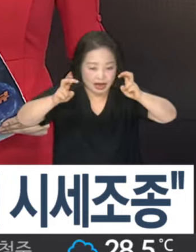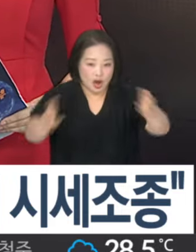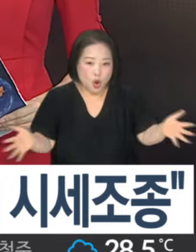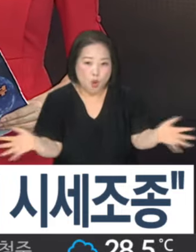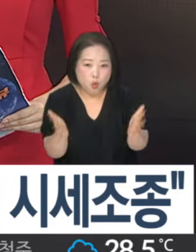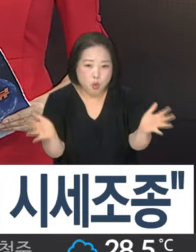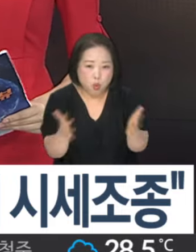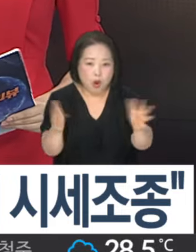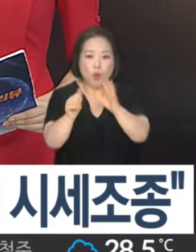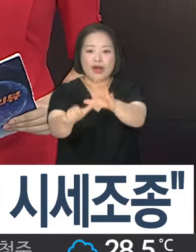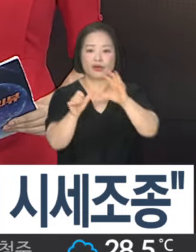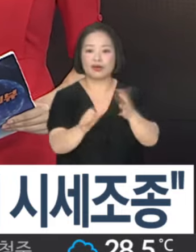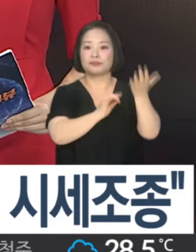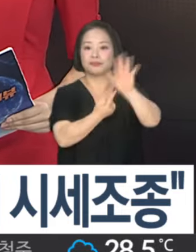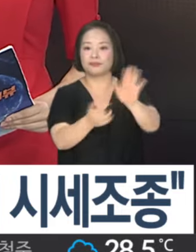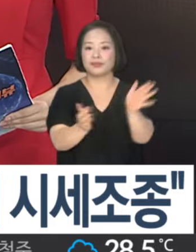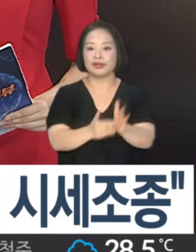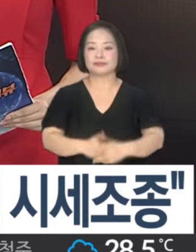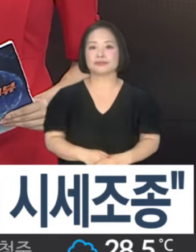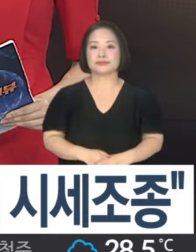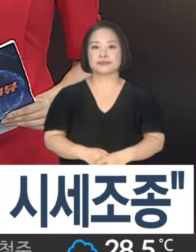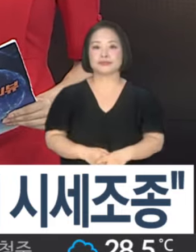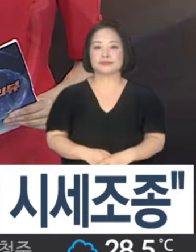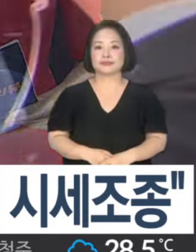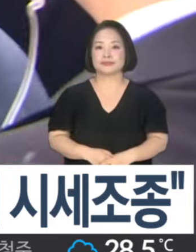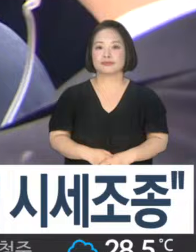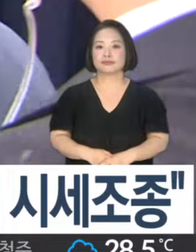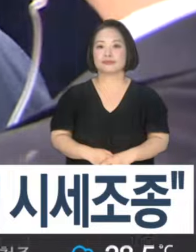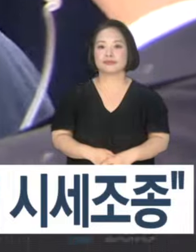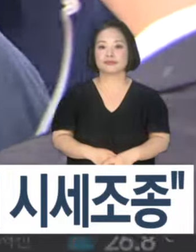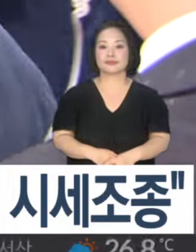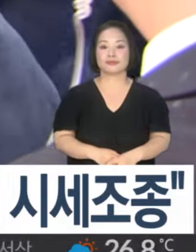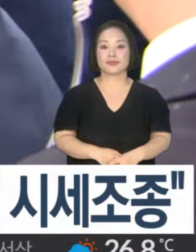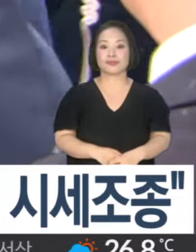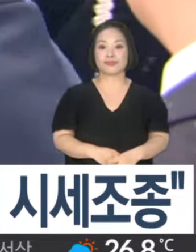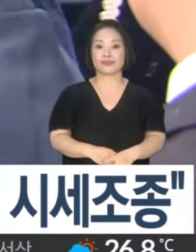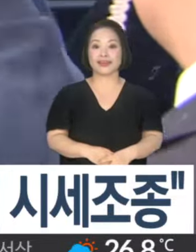것으로 판단했습니다. 조성음 기자입니다.